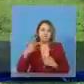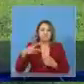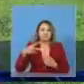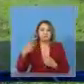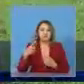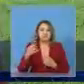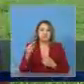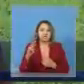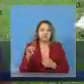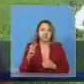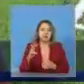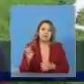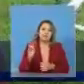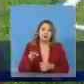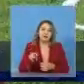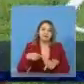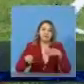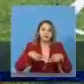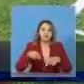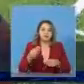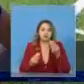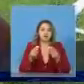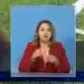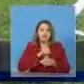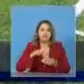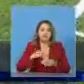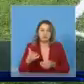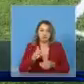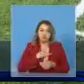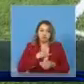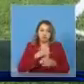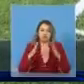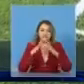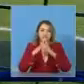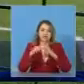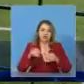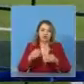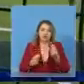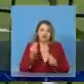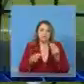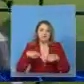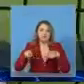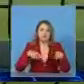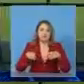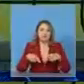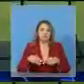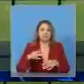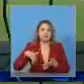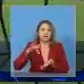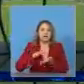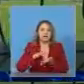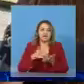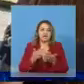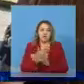21-ші газонға бардық футбол ойнауға. Енді біз өзіміздің дворда футбол ойнаймыз. Айта кетейік, қаламыздағы аулаларды